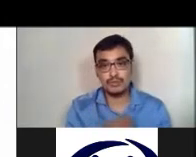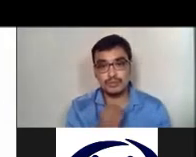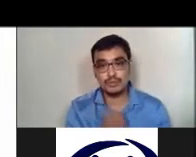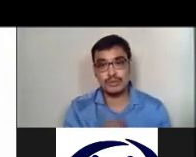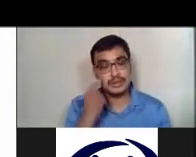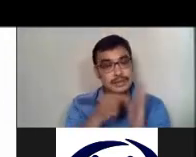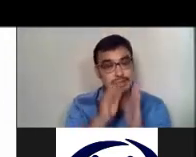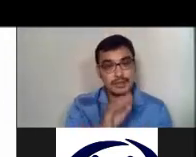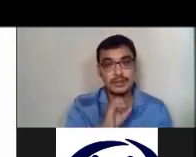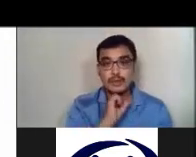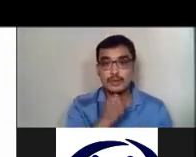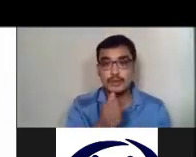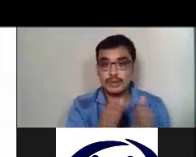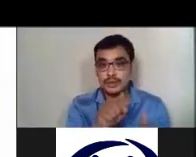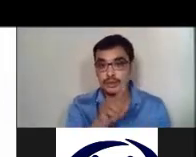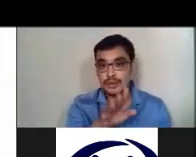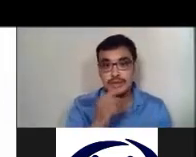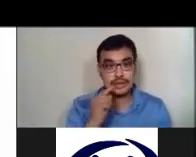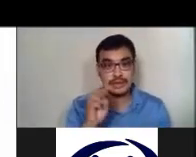एज क्याटेगोरी